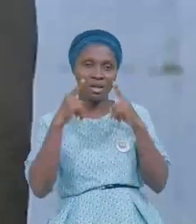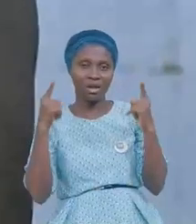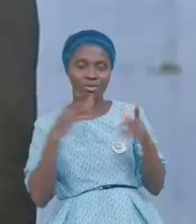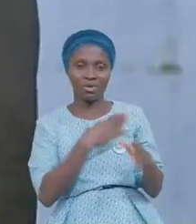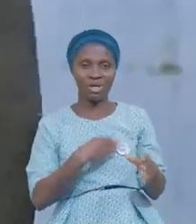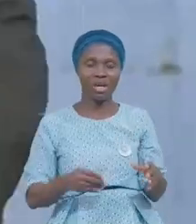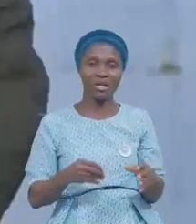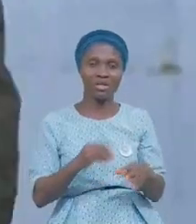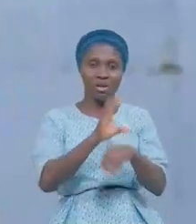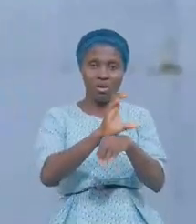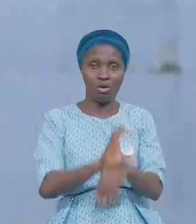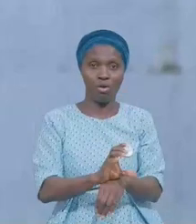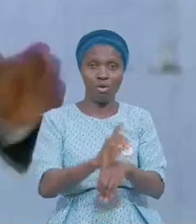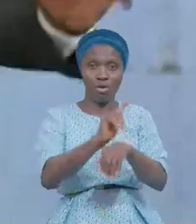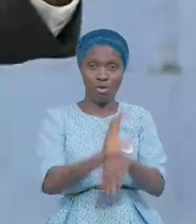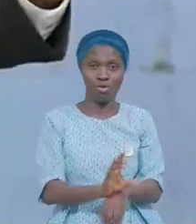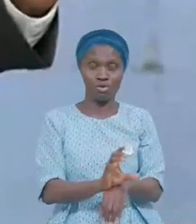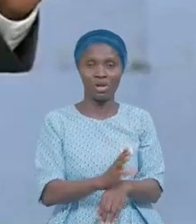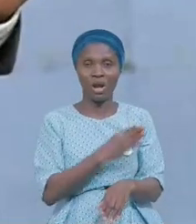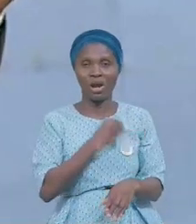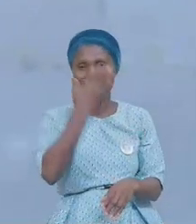qui pouvaient les séparer,